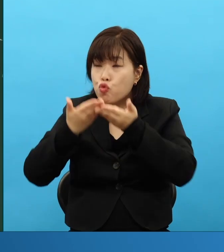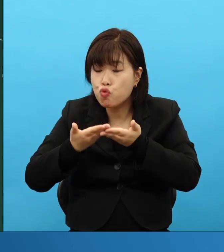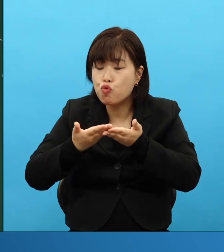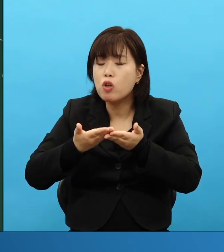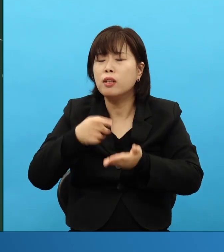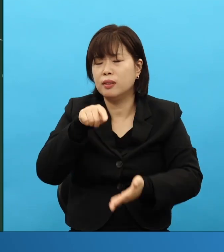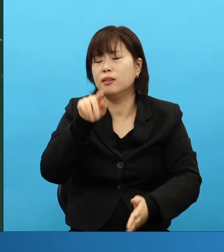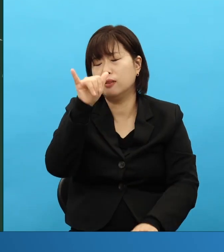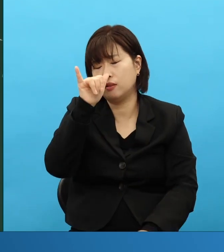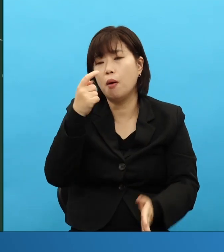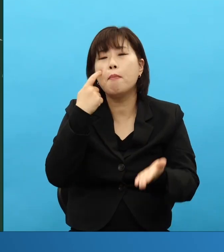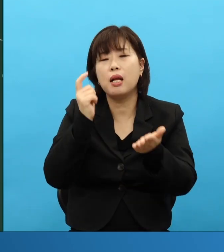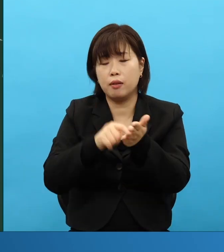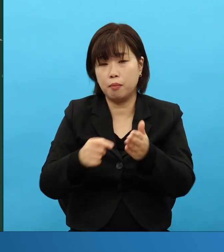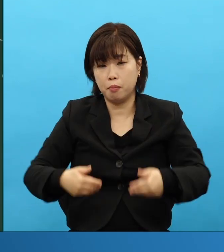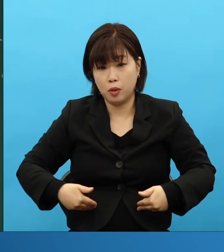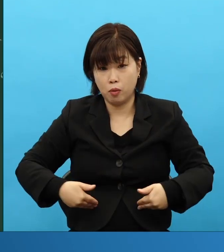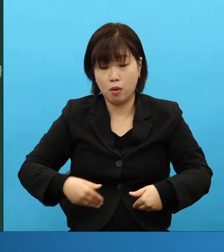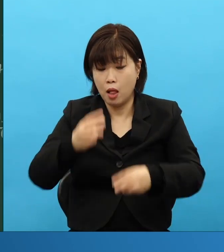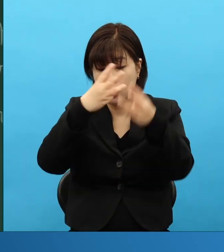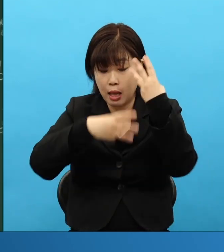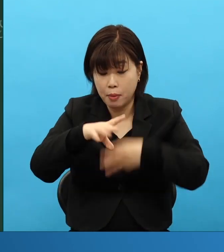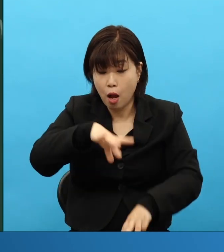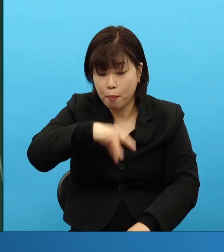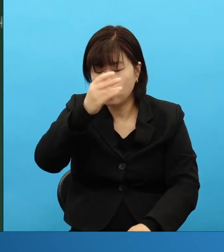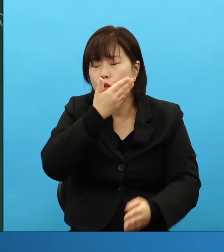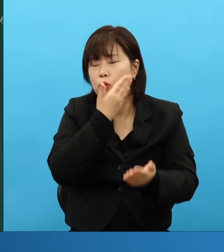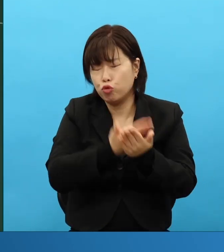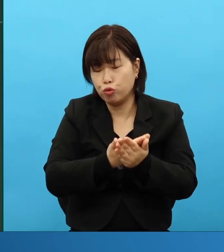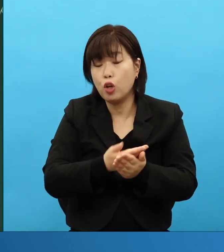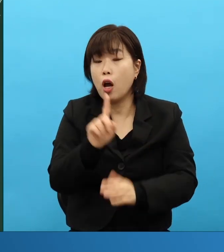배워야 돼요. Remnants, learn prayer first.